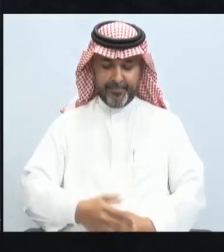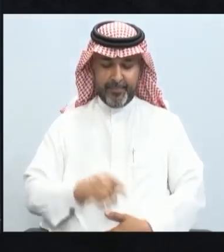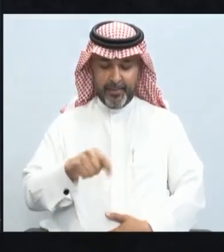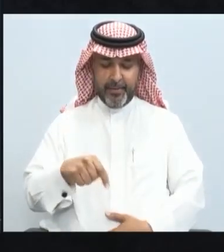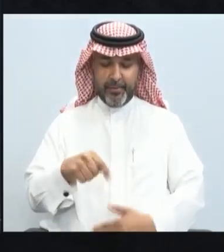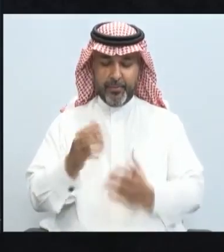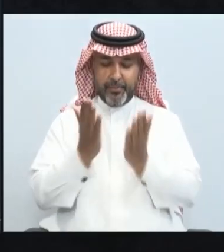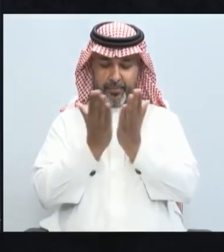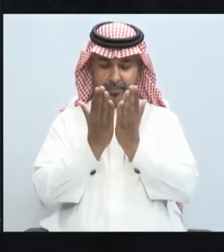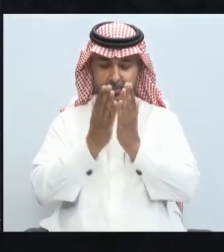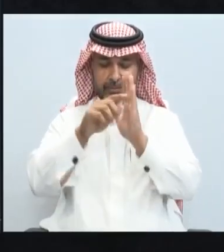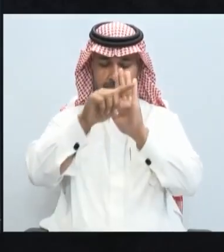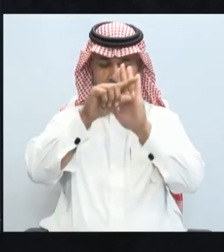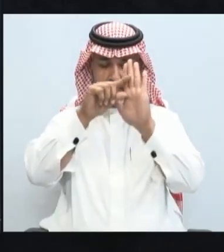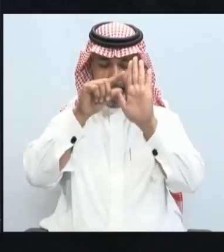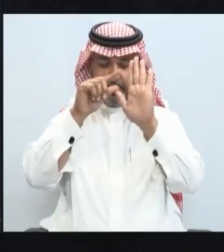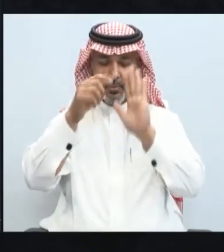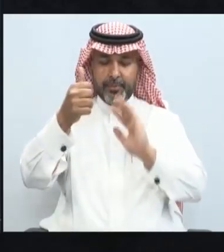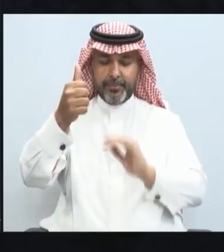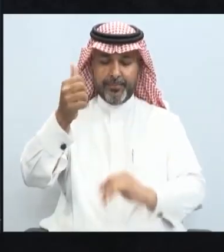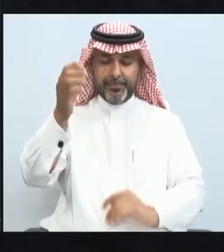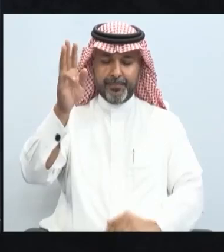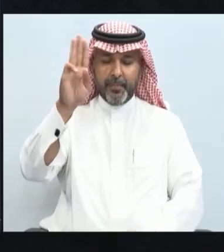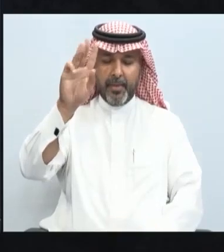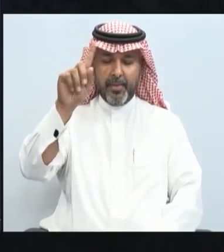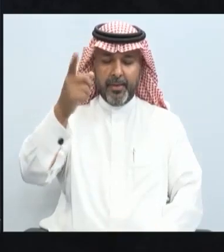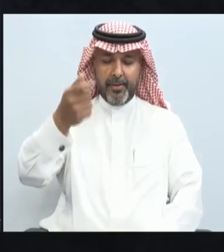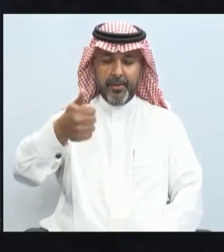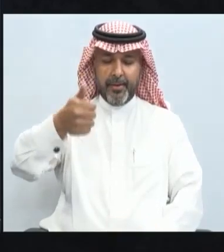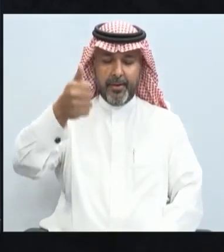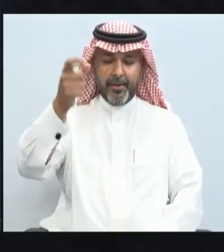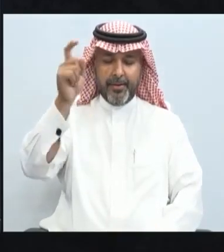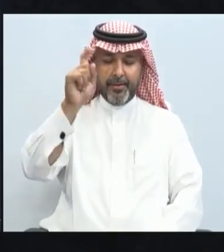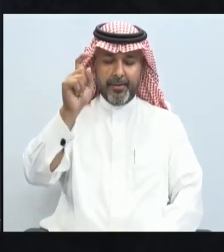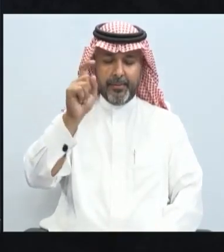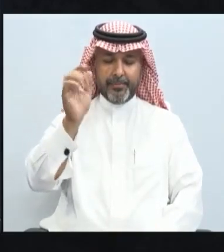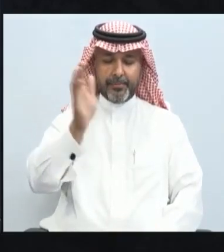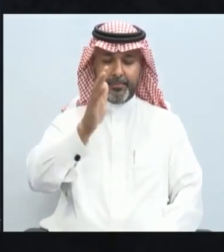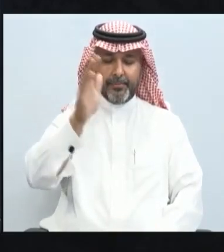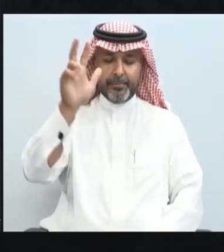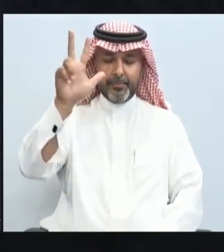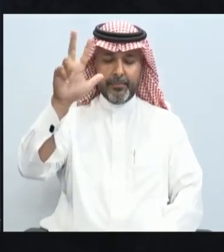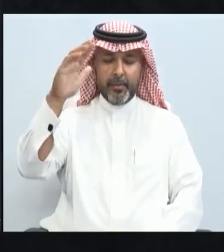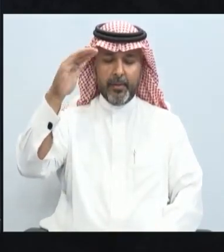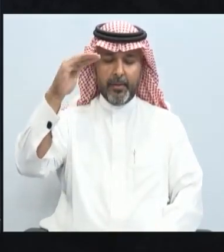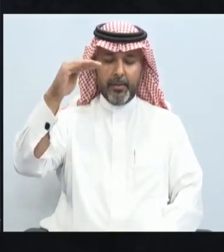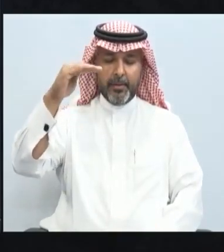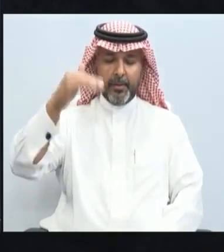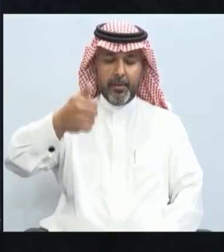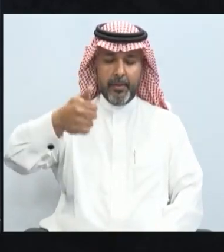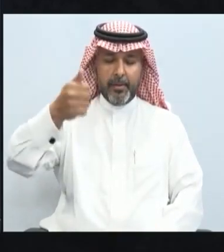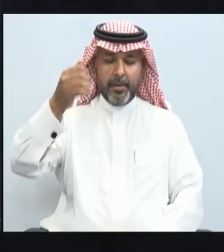الخامس اللي باذن الله تعالى نتكلم عن الدوال الدائريه والدوال المثلثيه العكسيه نتمنى لكم